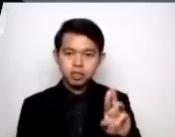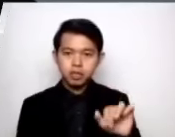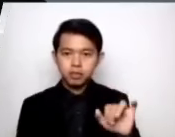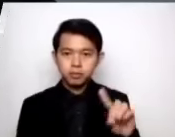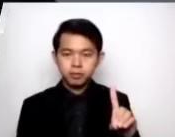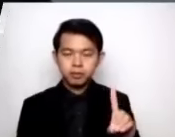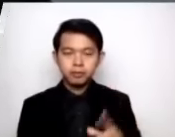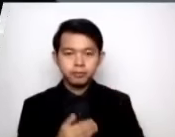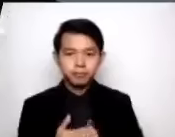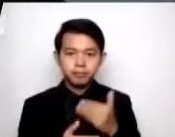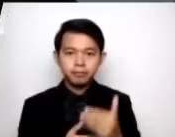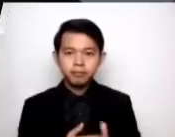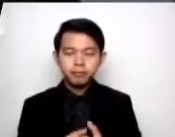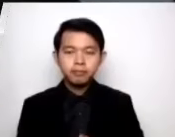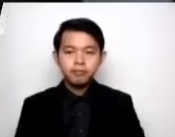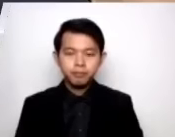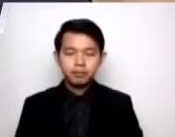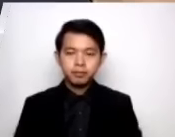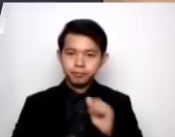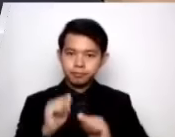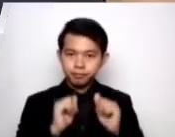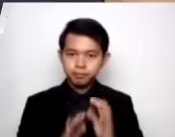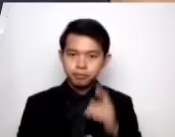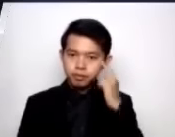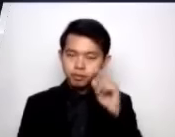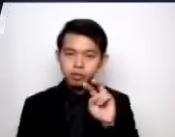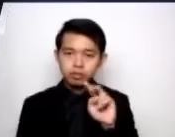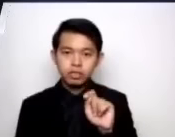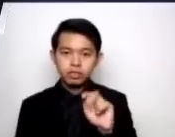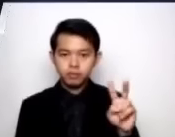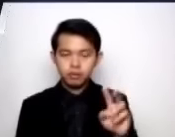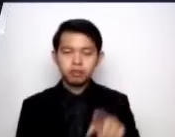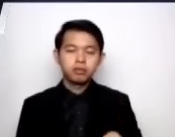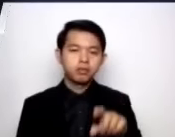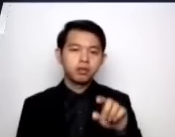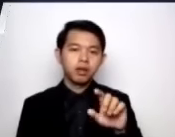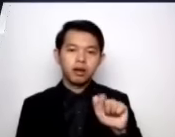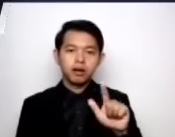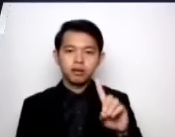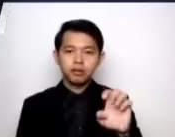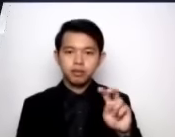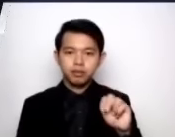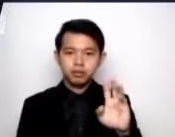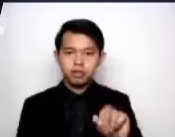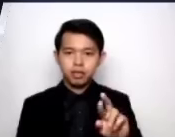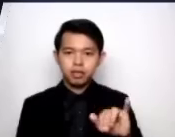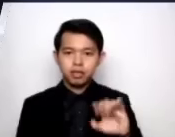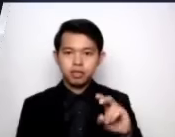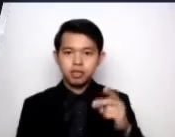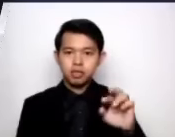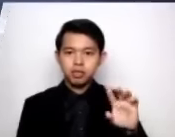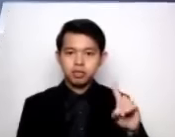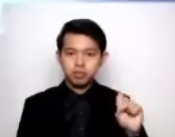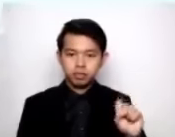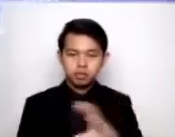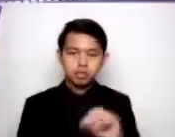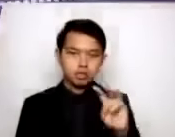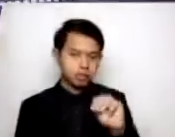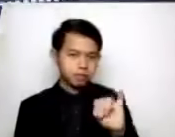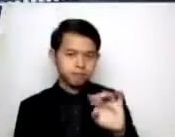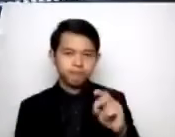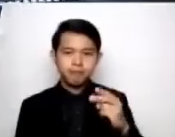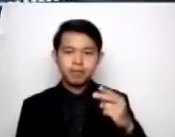for Television sina Alden Richards at Michael V. Tinanghal bilang Makabata Hall of Fame Awardee si Drew Arellano.